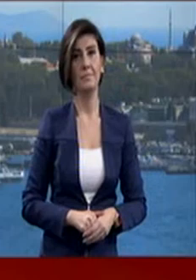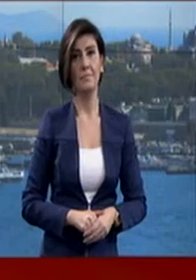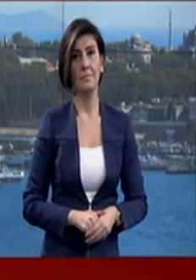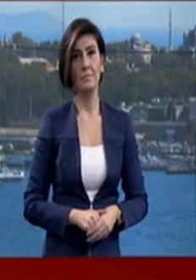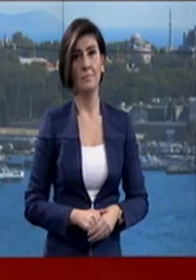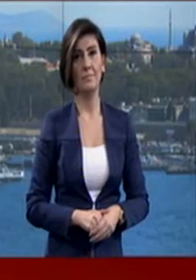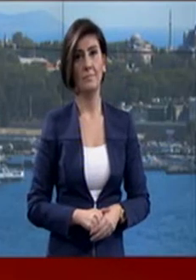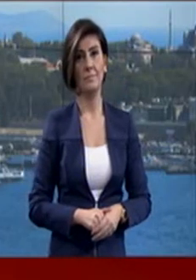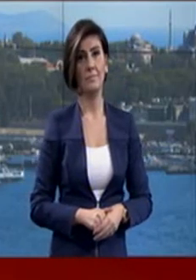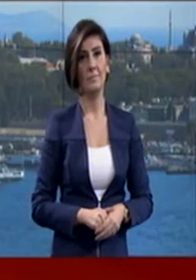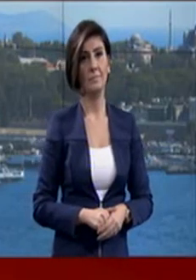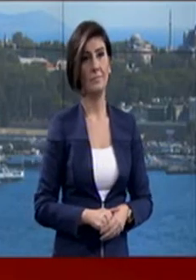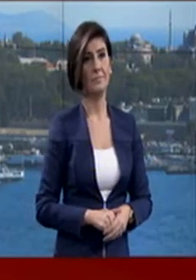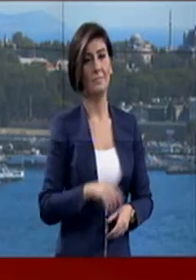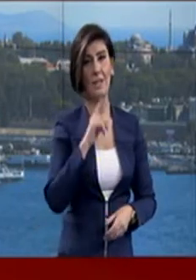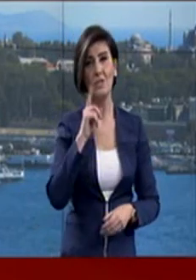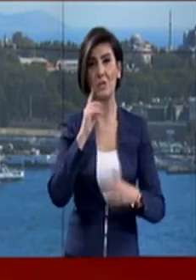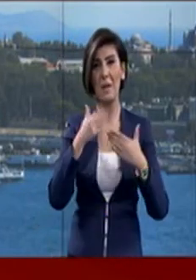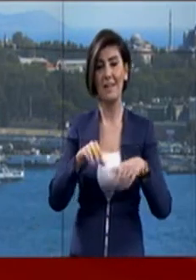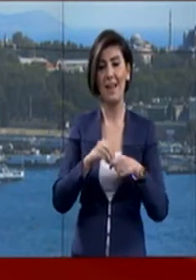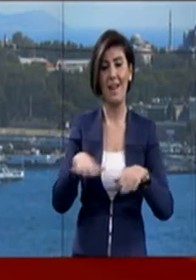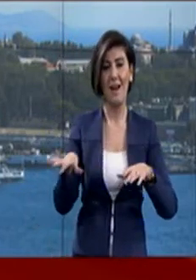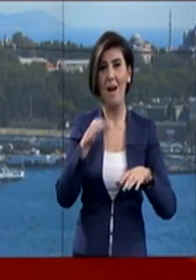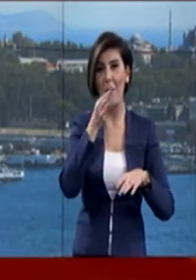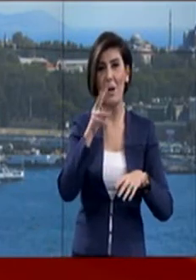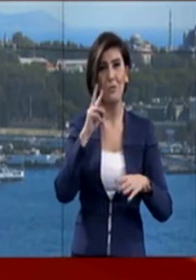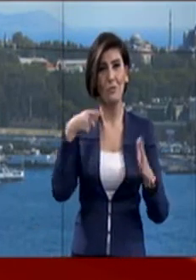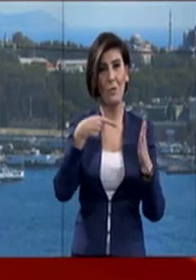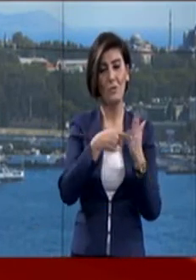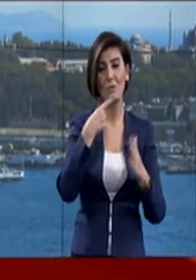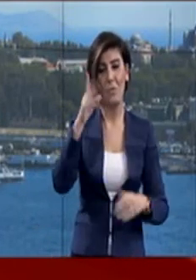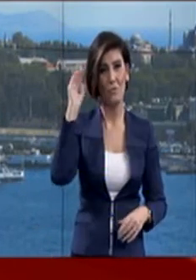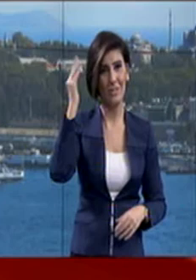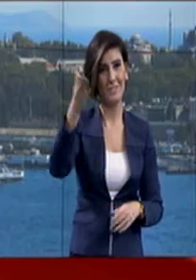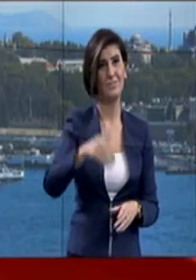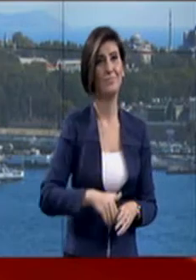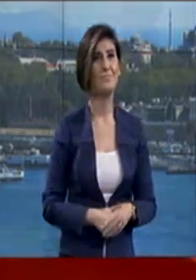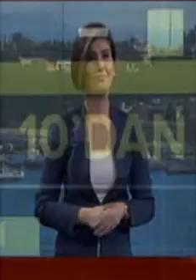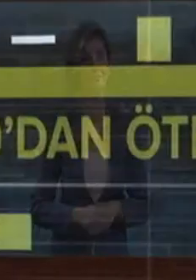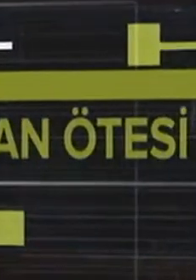İşitme engelliler bültenimizi noktalıyoruz. Hoşça kalın.